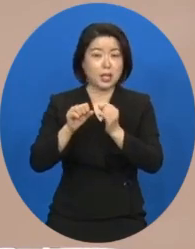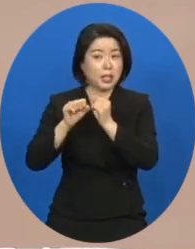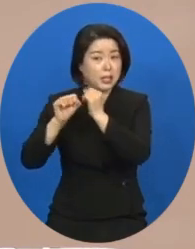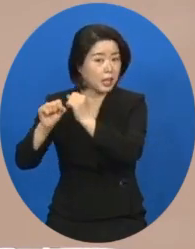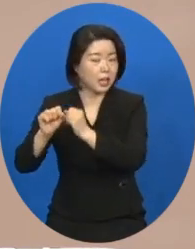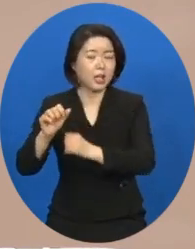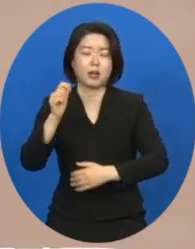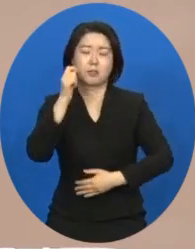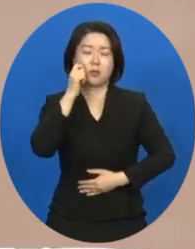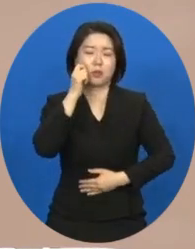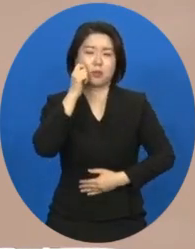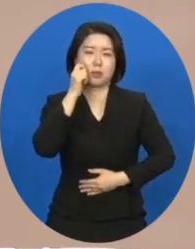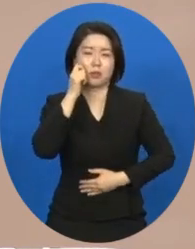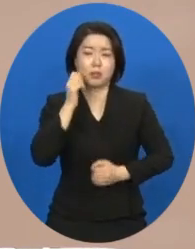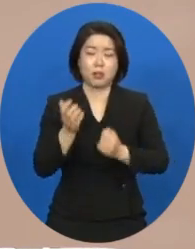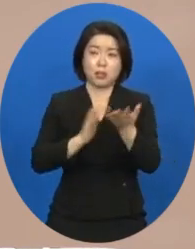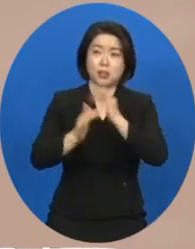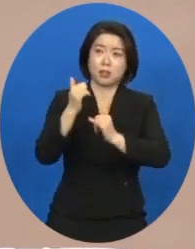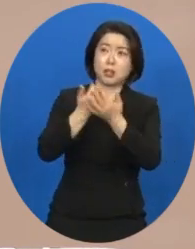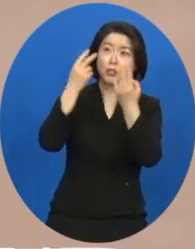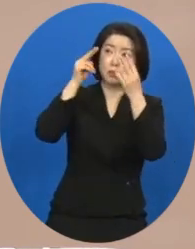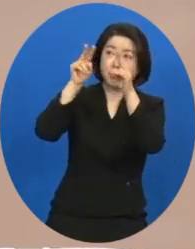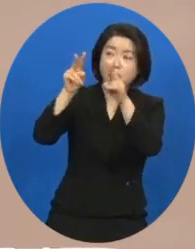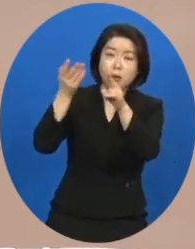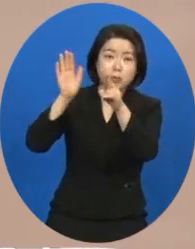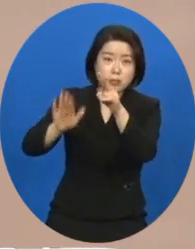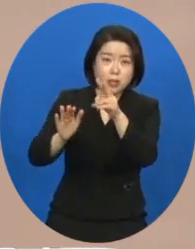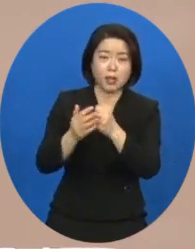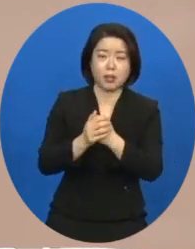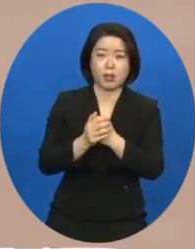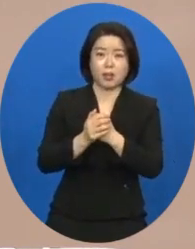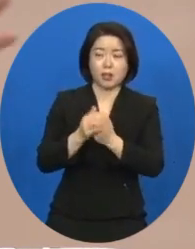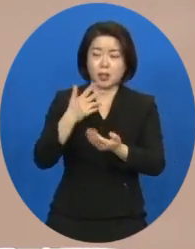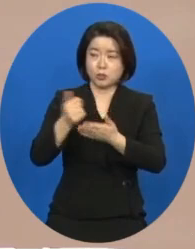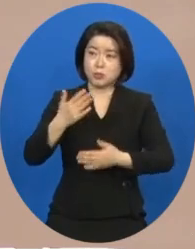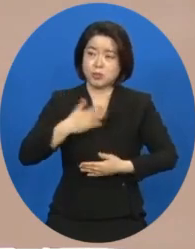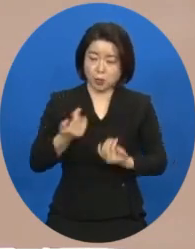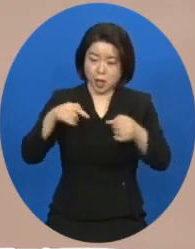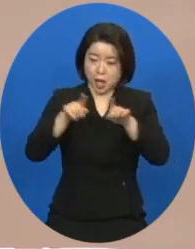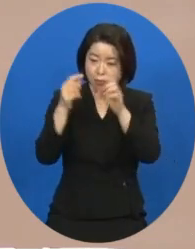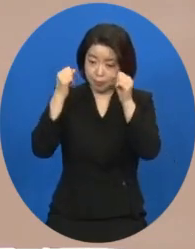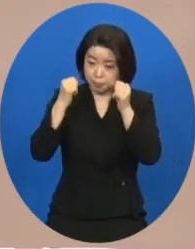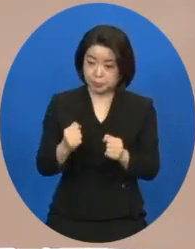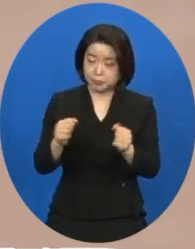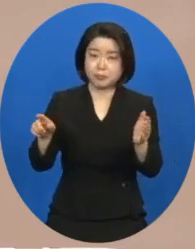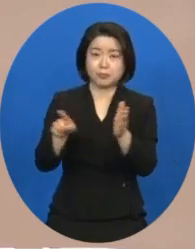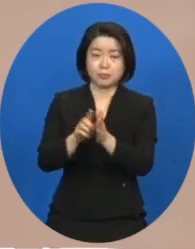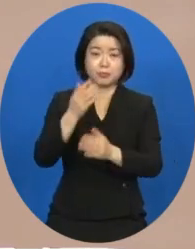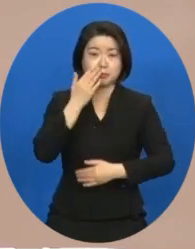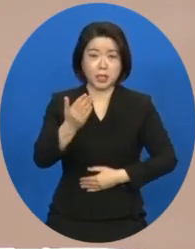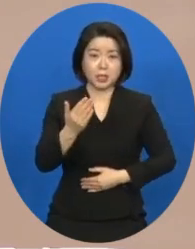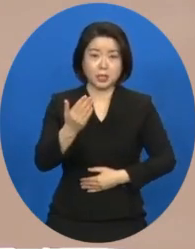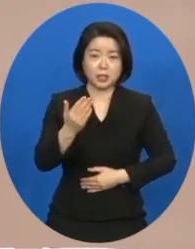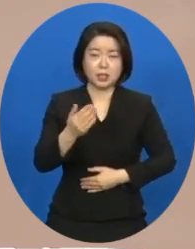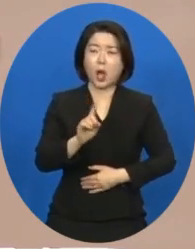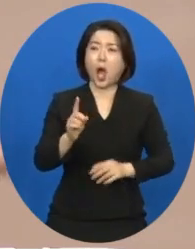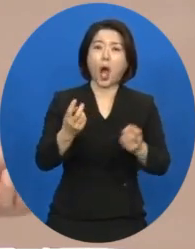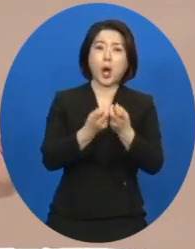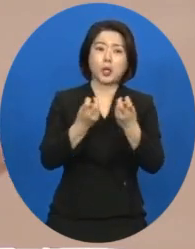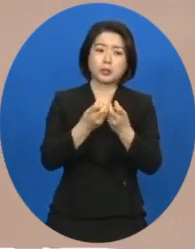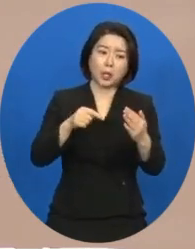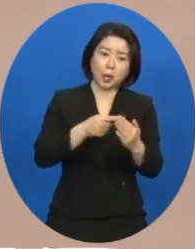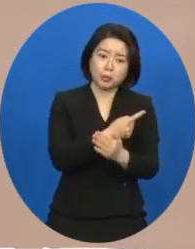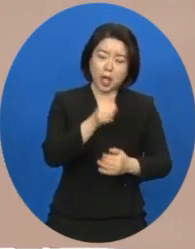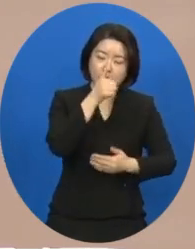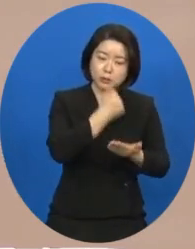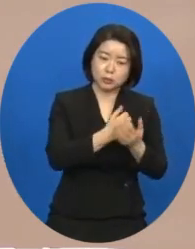있겠습니까? 예수님을 바라보고서야 주님이 나와 함께 계시는 게 믿어지는데 어떻게 제가 죄를